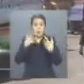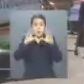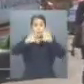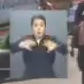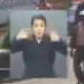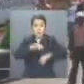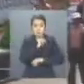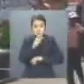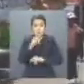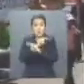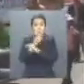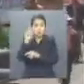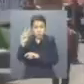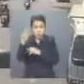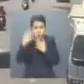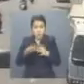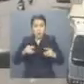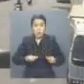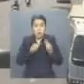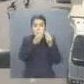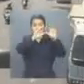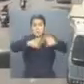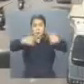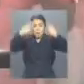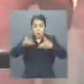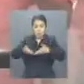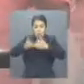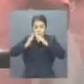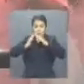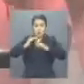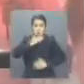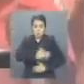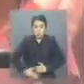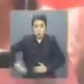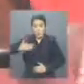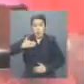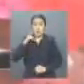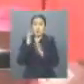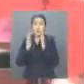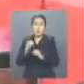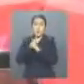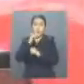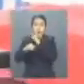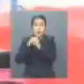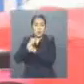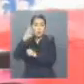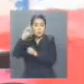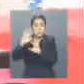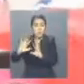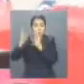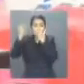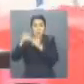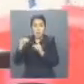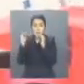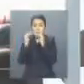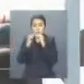หมายจัดตั้งกองทุนสวัสดิการดูแลรักษาสุขภาพพนักงานรัฐวิสาหกิจหลังเกษียณอายุให้เทียบเท่ากับข้าราชการบำนาญหรือ